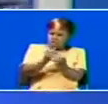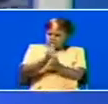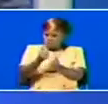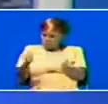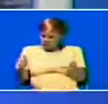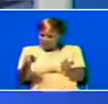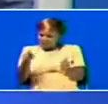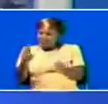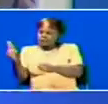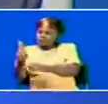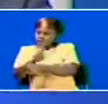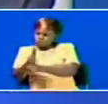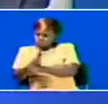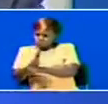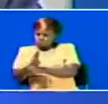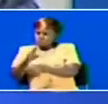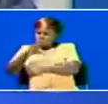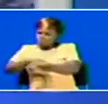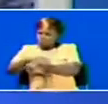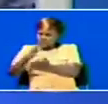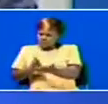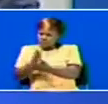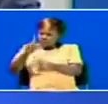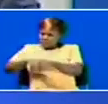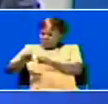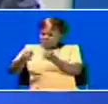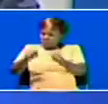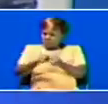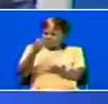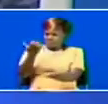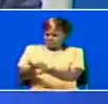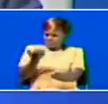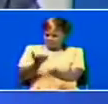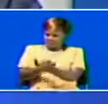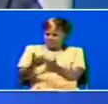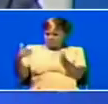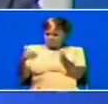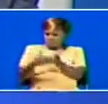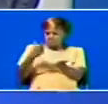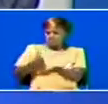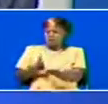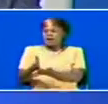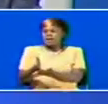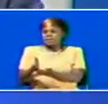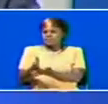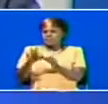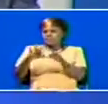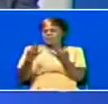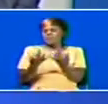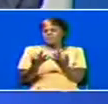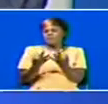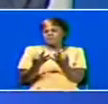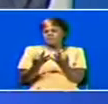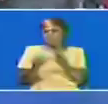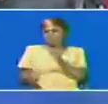huo ndio tutotumia haki iweze kutendeka. Sisi tukivuruga pia tunamnyima haki yule mtoto aliyefariki na ile familia pia.